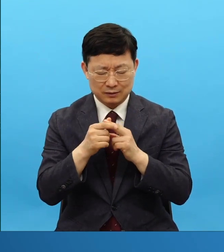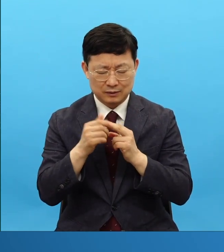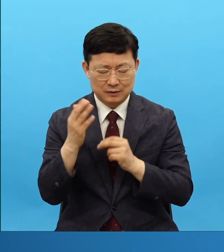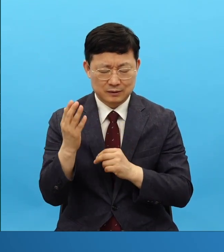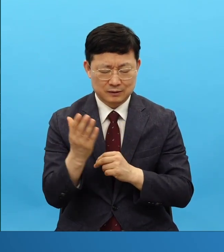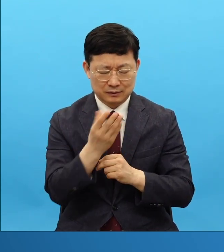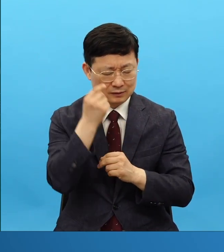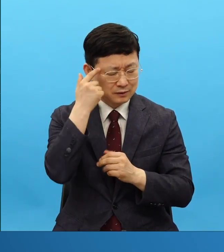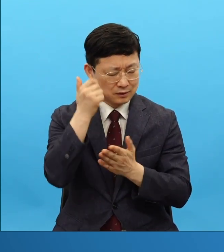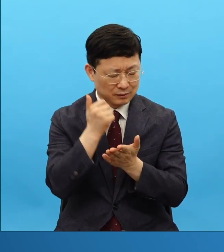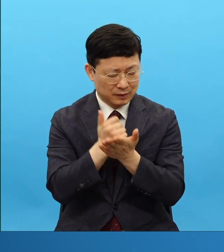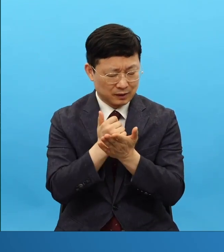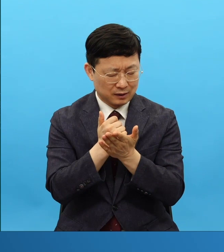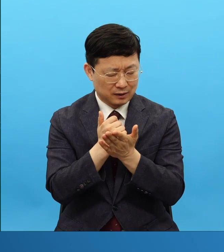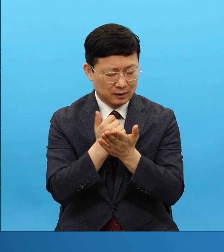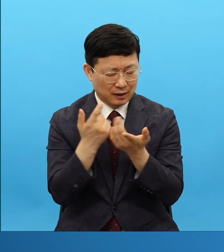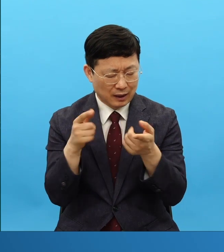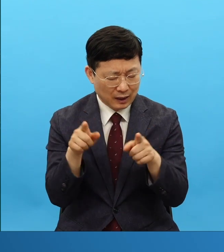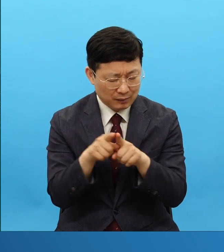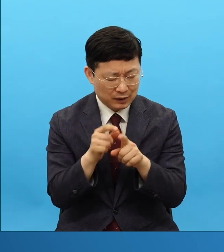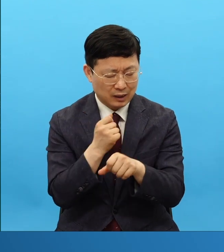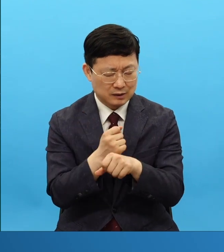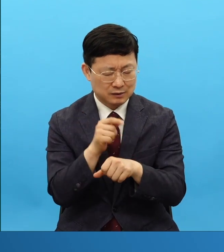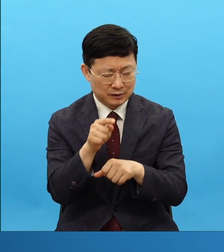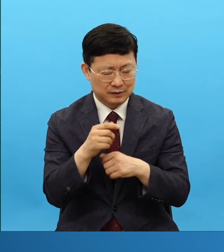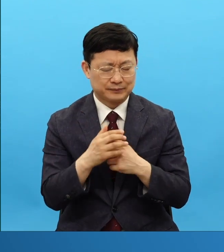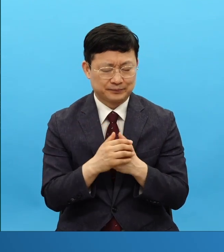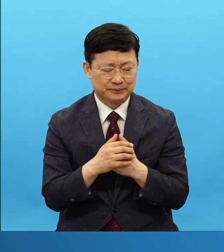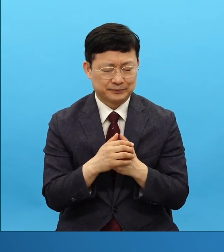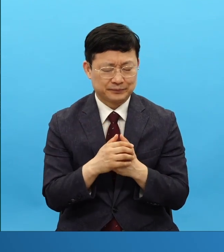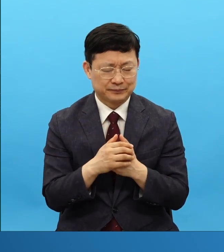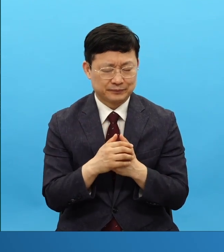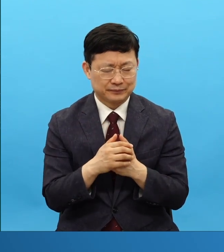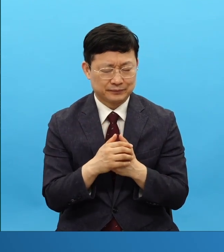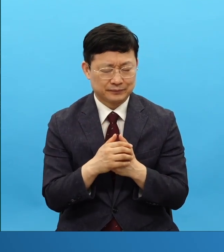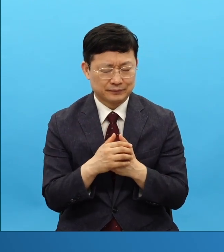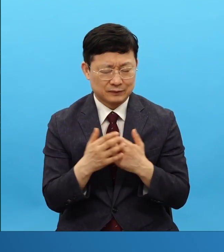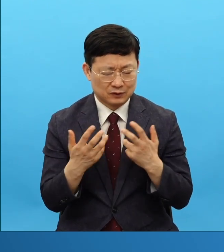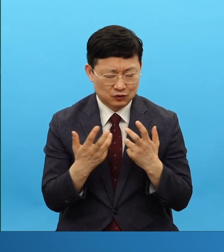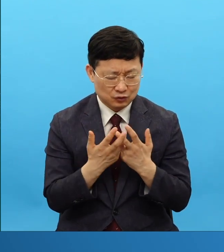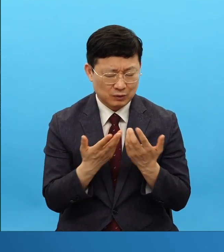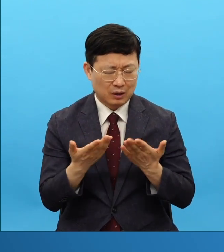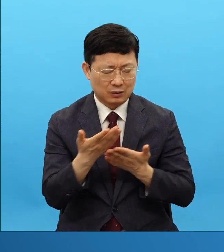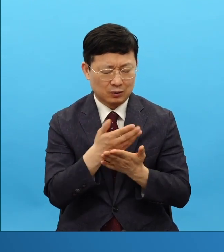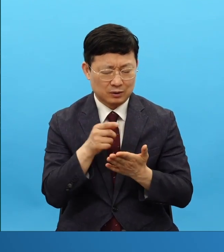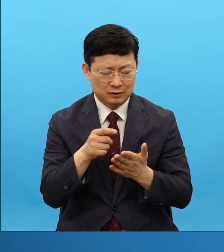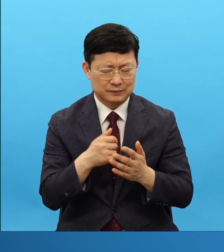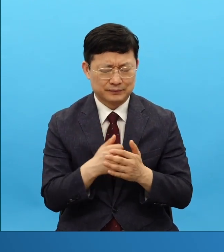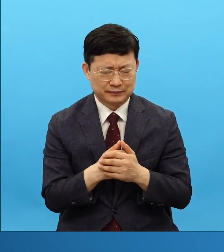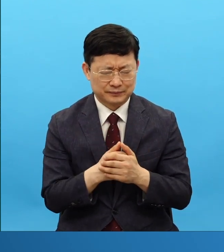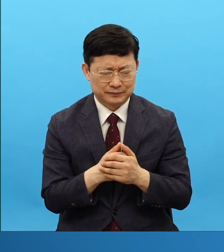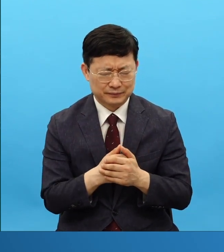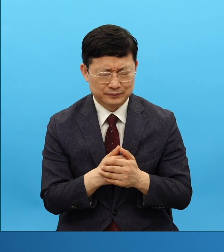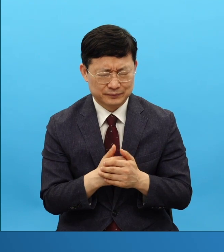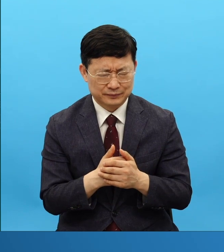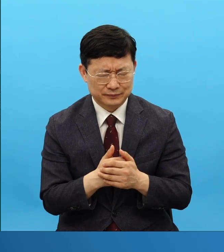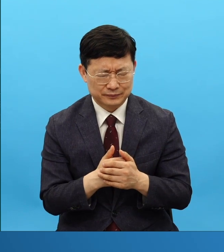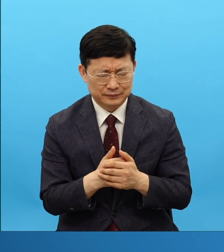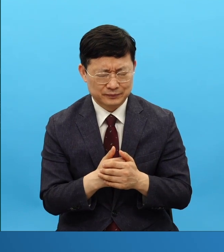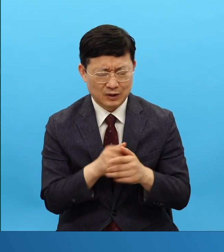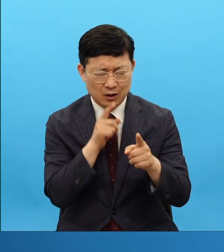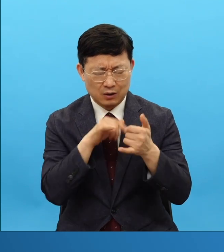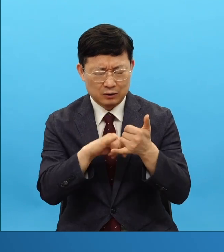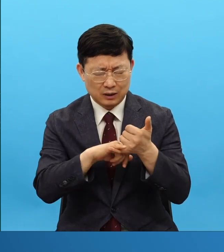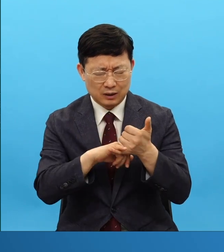our Father God, 성령님의 함께하심, and the working of the Holy Spirit being with 충만 us, 교통하심이 the filling and works of the Holy Spirit.